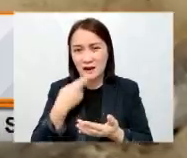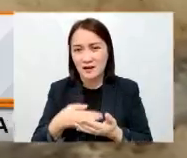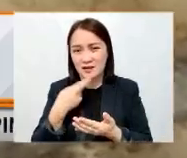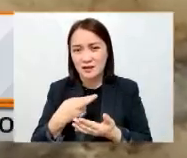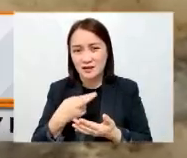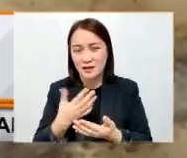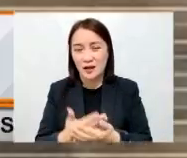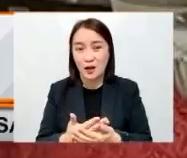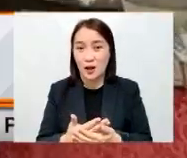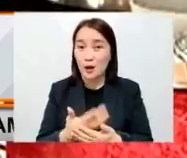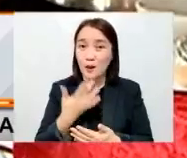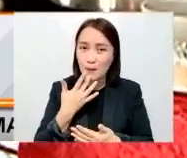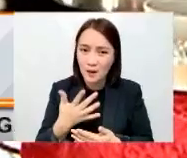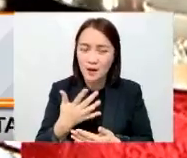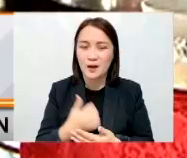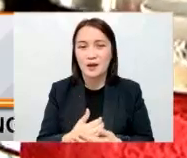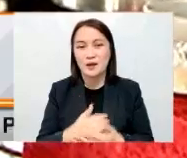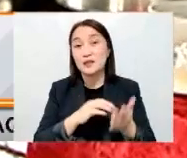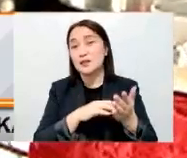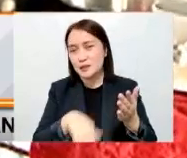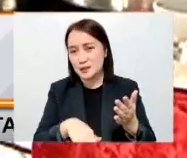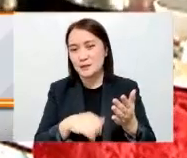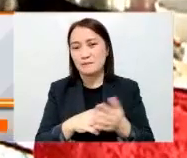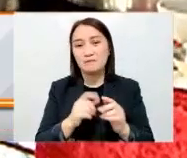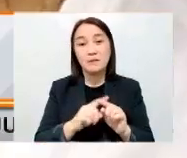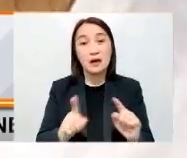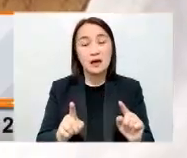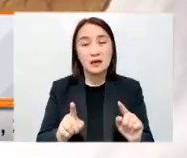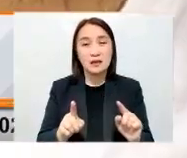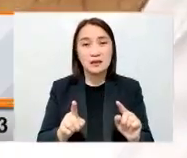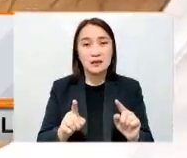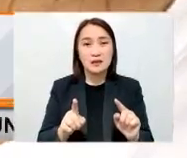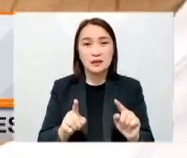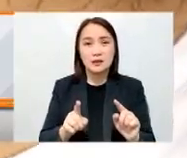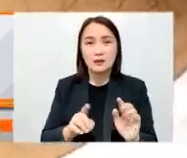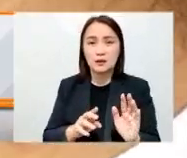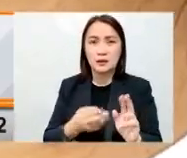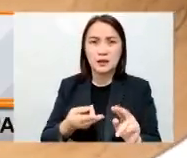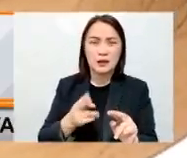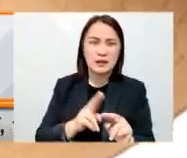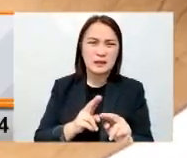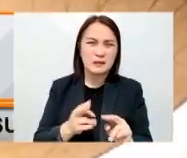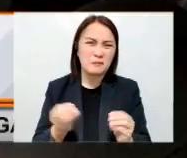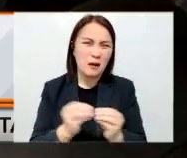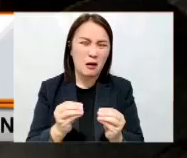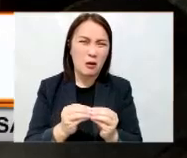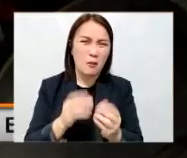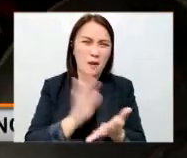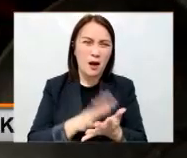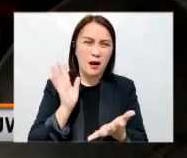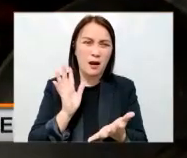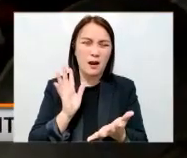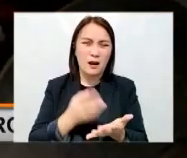abay napakamura pa. Pero nang tumaas ang presyo ng bigas, napilitan na raw siyang magtaas ng presyo ng kanin mula